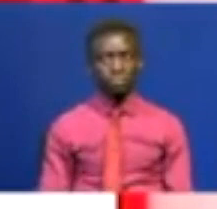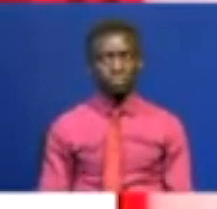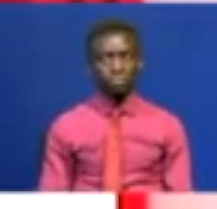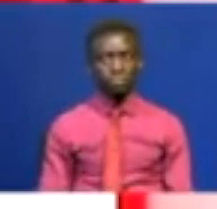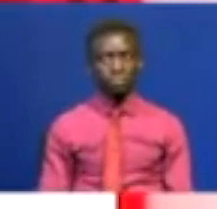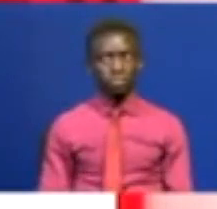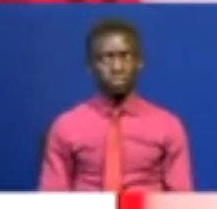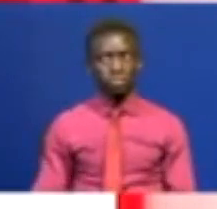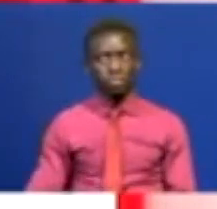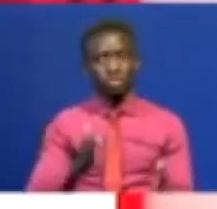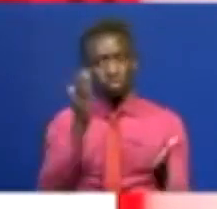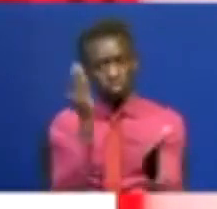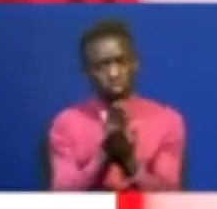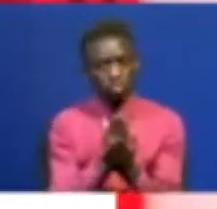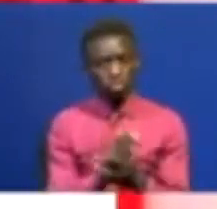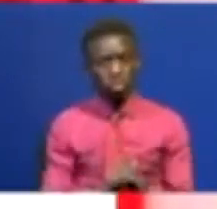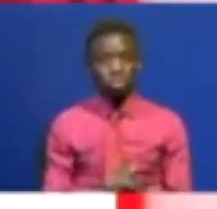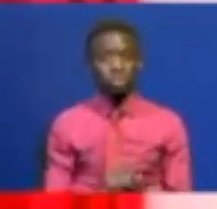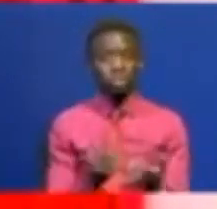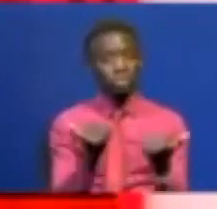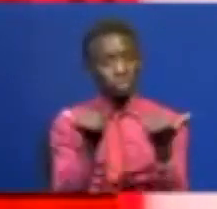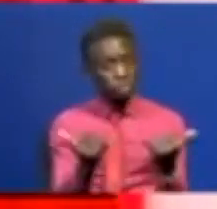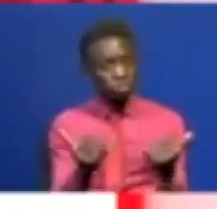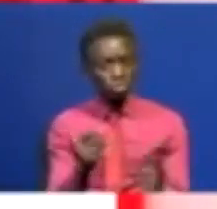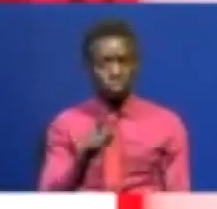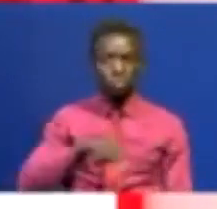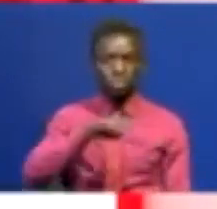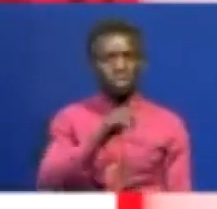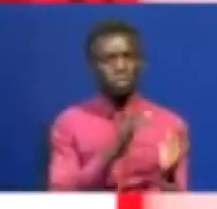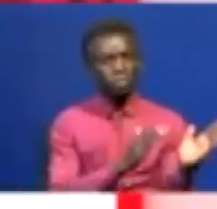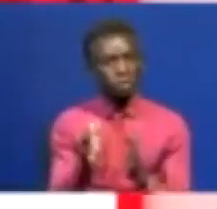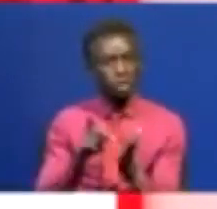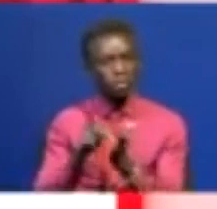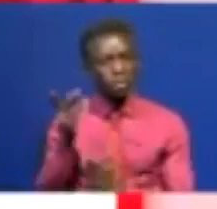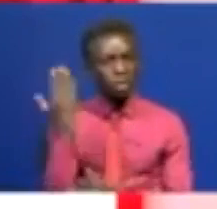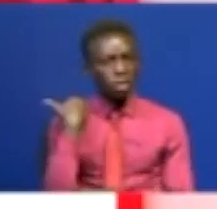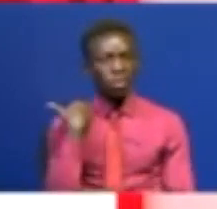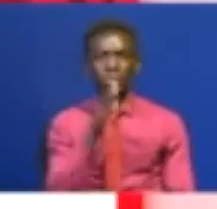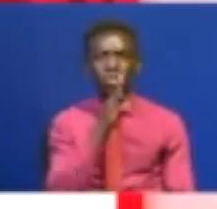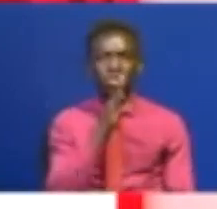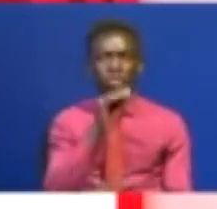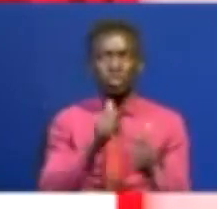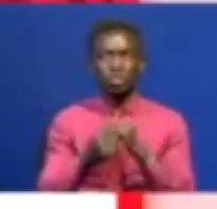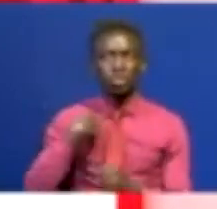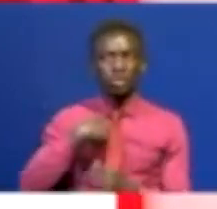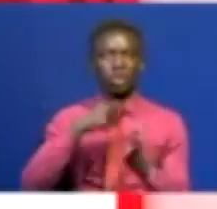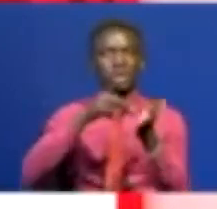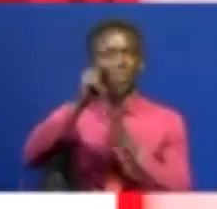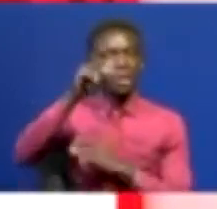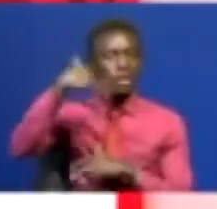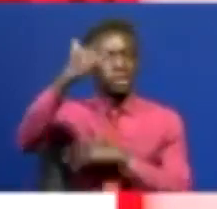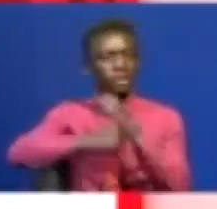In fact, saa hizi tunapanga kulipa ile madeni tungelipa next year June. Saa hii